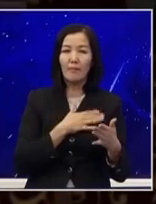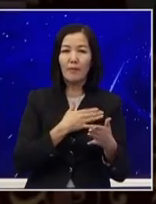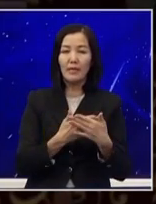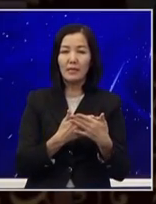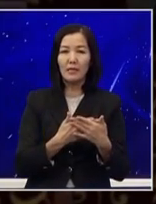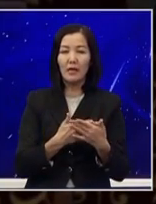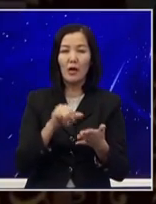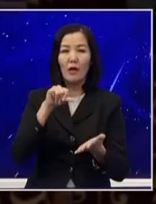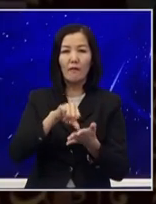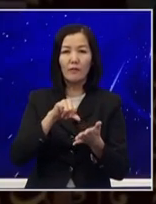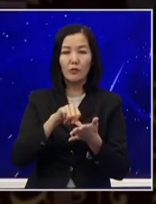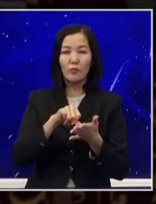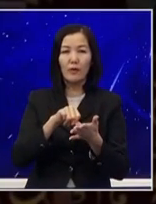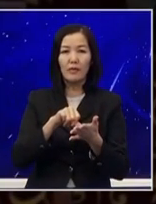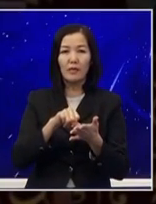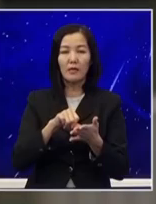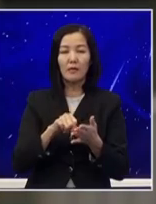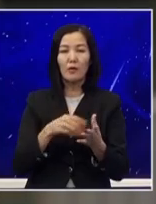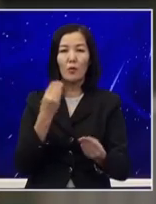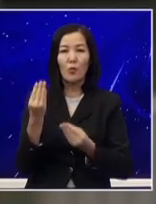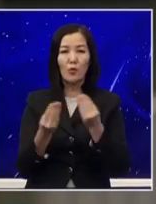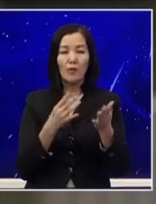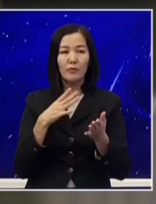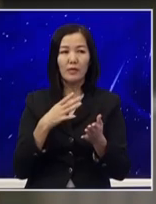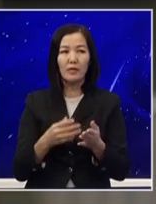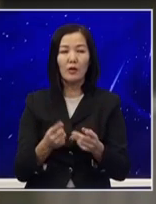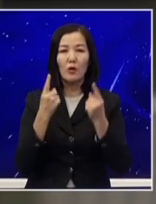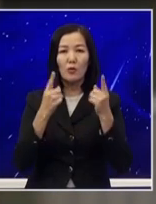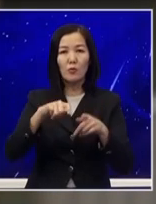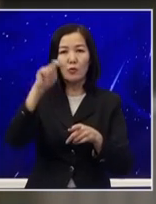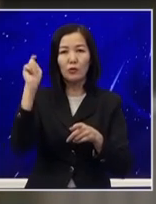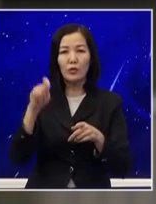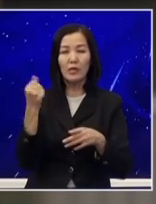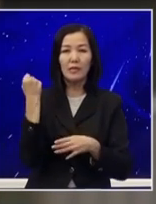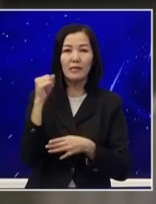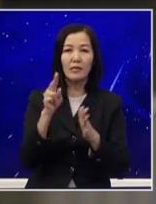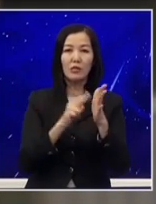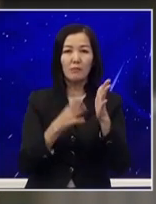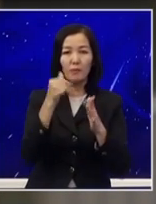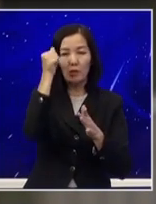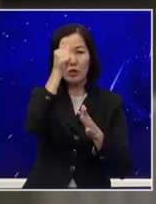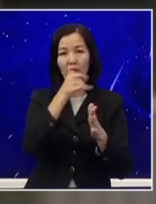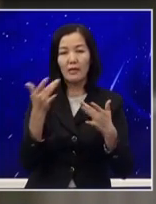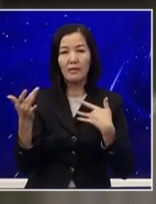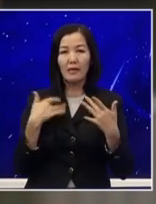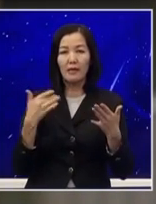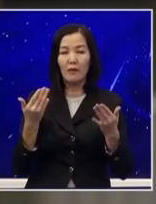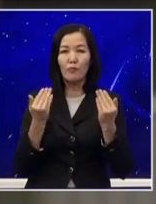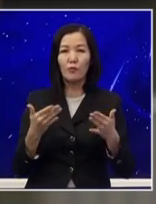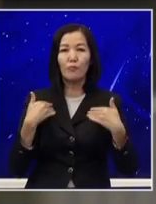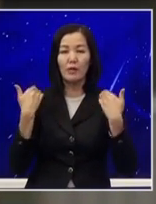жеткізе белгіленген рөлдерді сомдады. Ол жеңістің 75 жылдығына арналған спектакліміз премьераны бүгін беріп